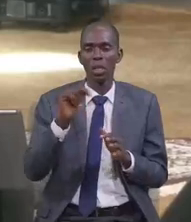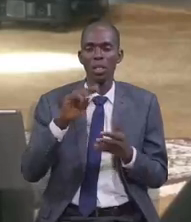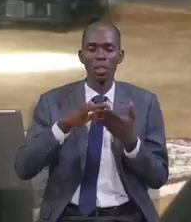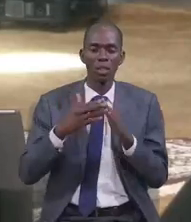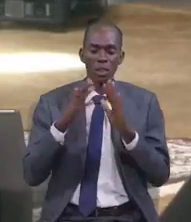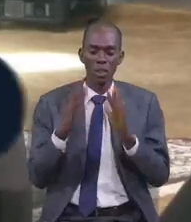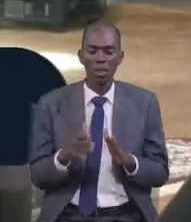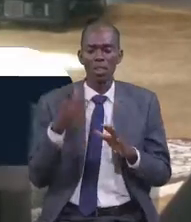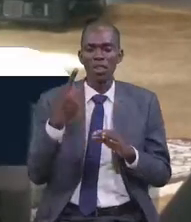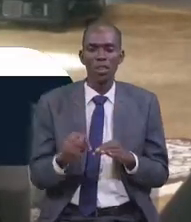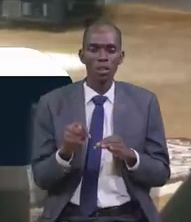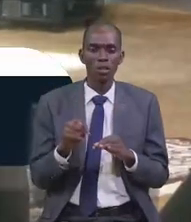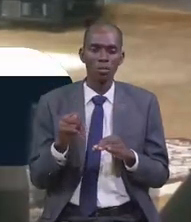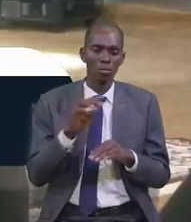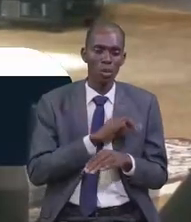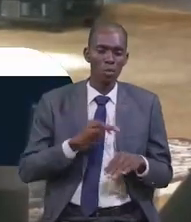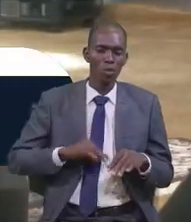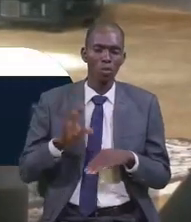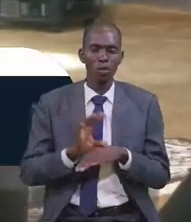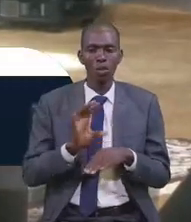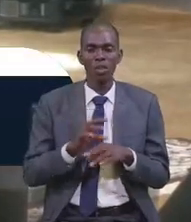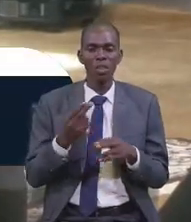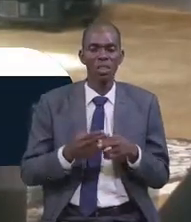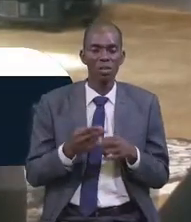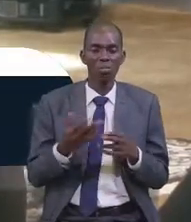vie profonde. Voyons le verset 6.